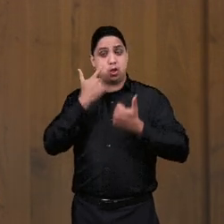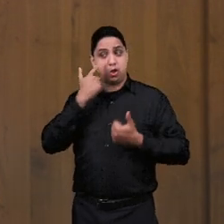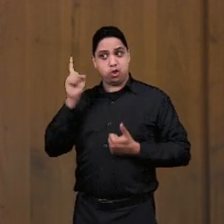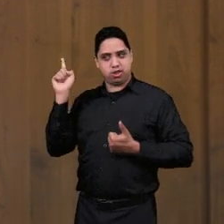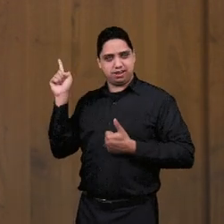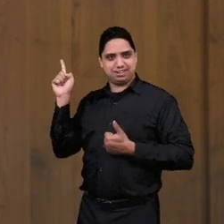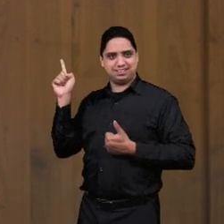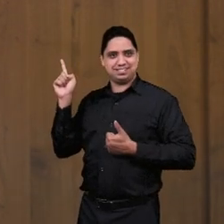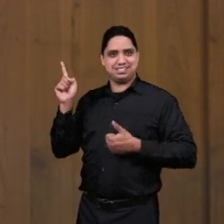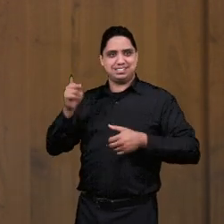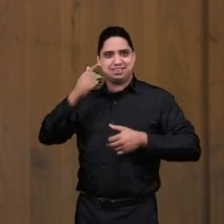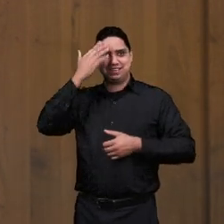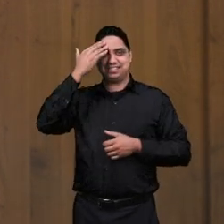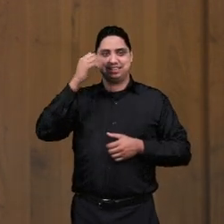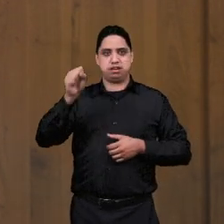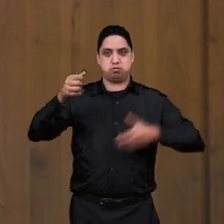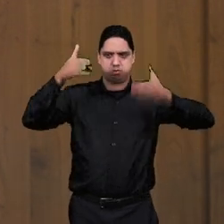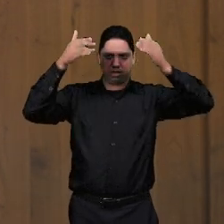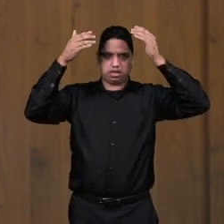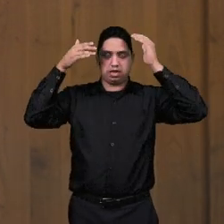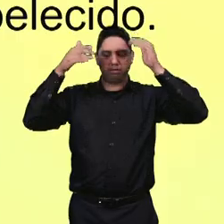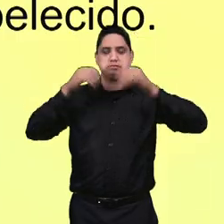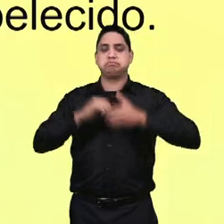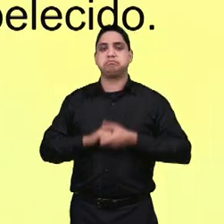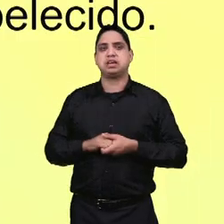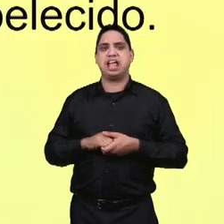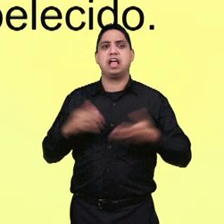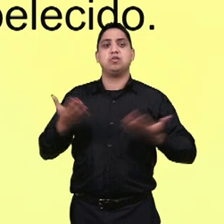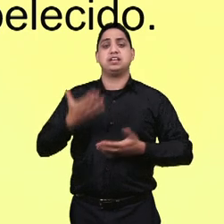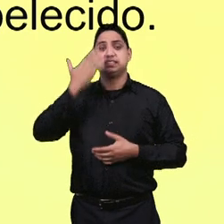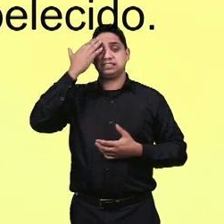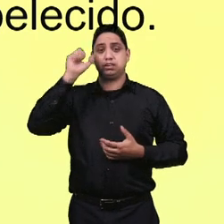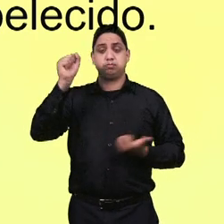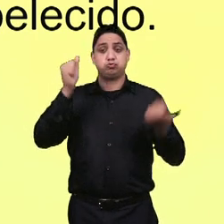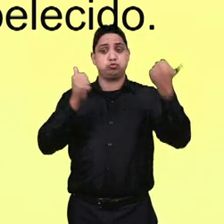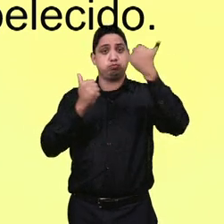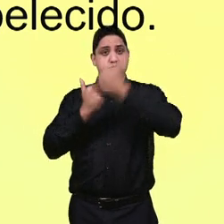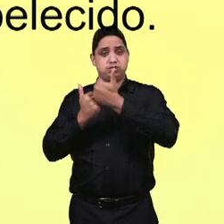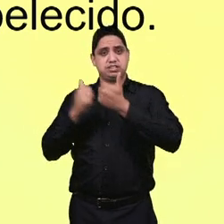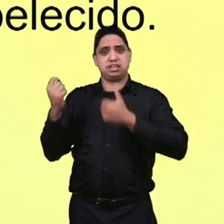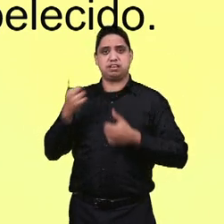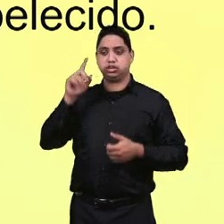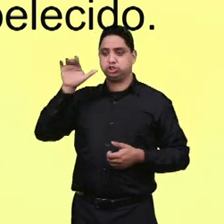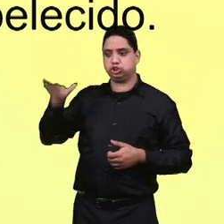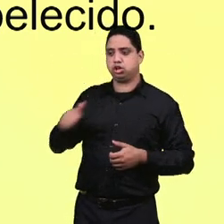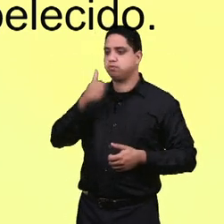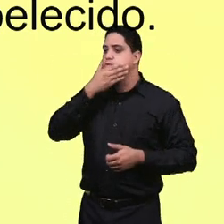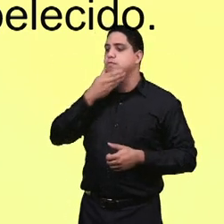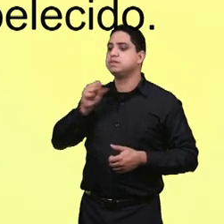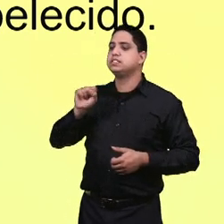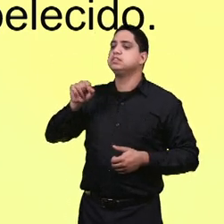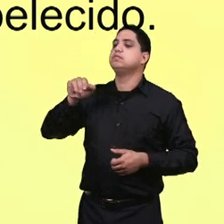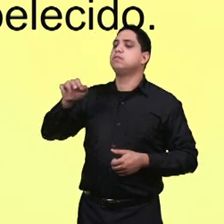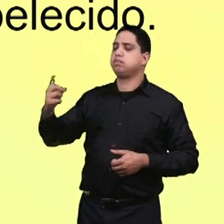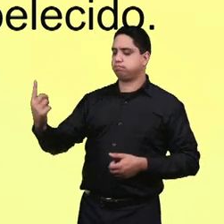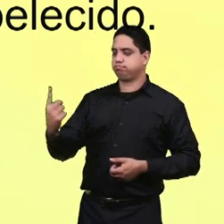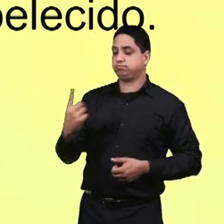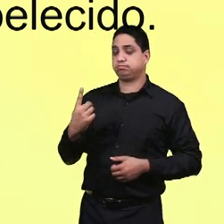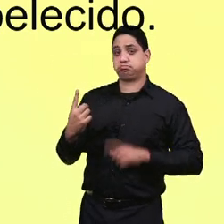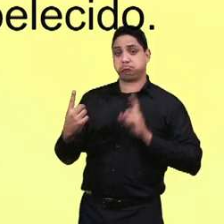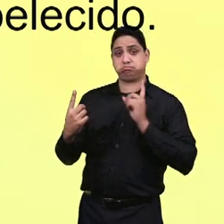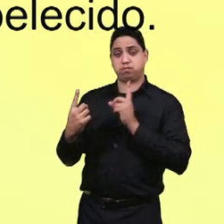prend le royaume. Maintenant, Salomon est roi, il appelle Siméi. Siméi, viens ici, je vais te donner une